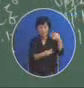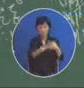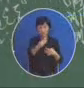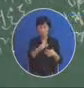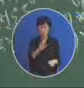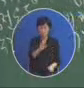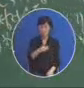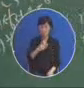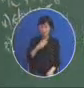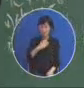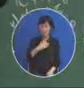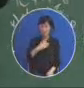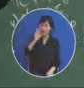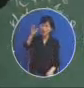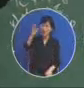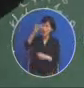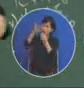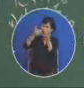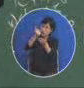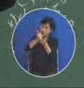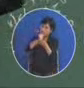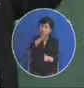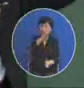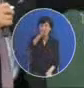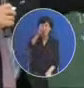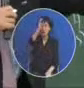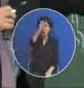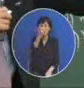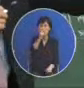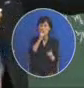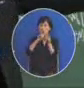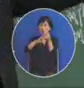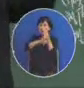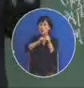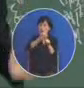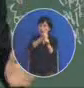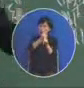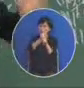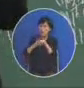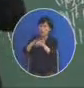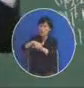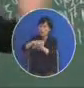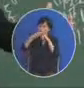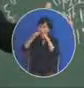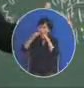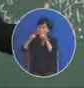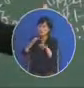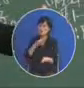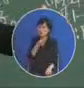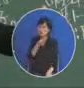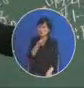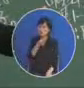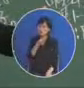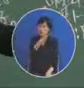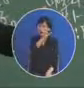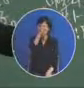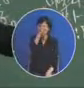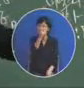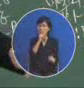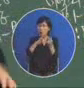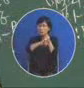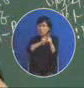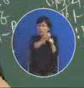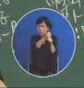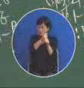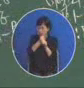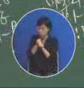하나님, 내가 이 갈보리산 언약, 이 피 언약으로 세계 살려야 되는데 내가 이걸 놓고 어떻게 공부하면 좋겠어요? Now remnants, have